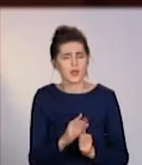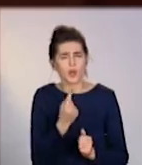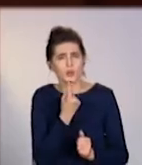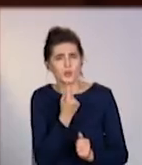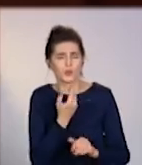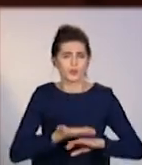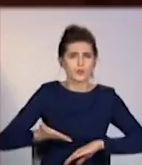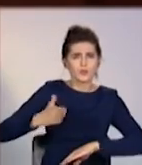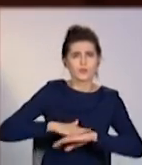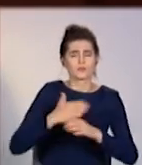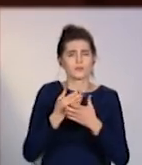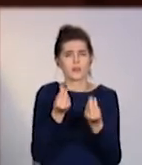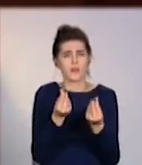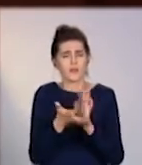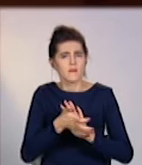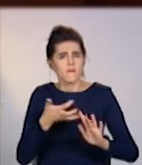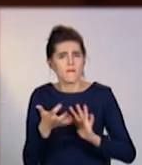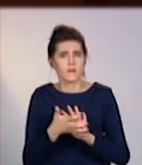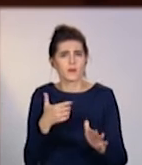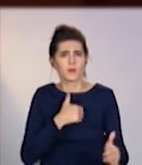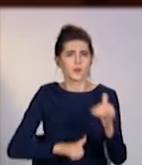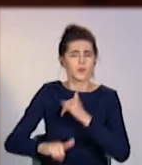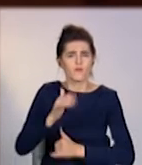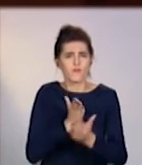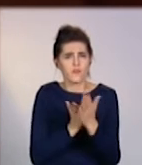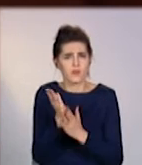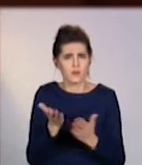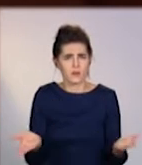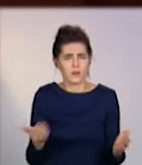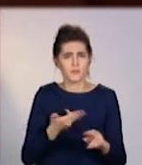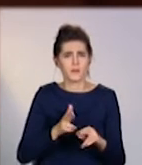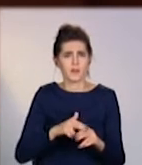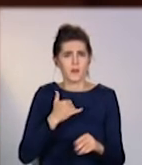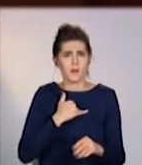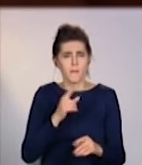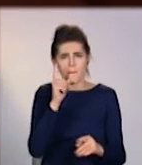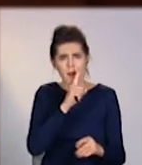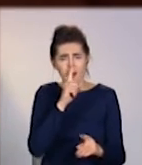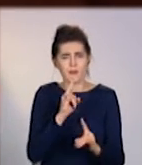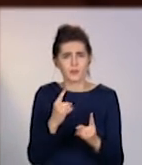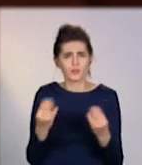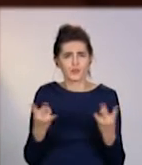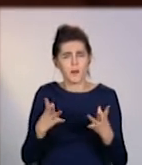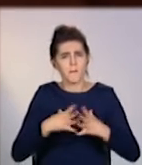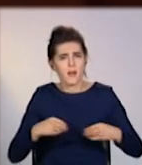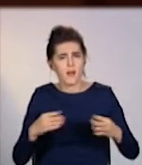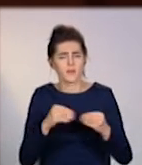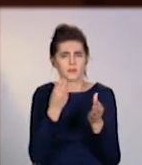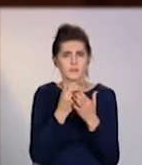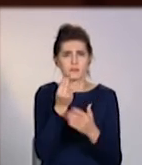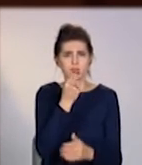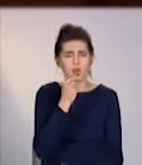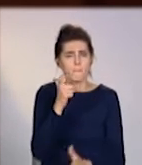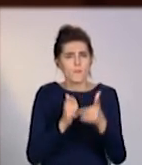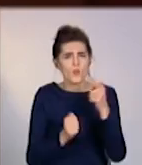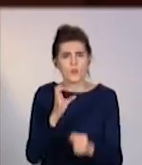Це нехватка фінансів. Ну, оскільки, як не круті, маленькому потрібні памперси і смісі. Старших собери